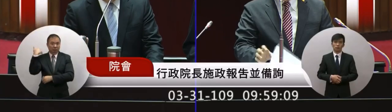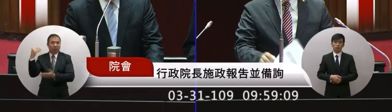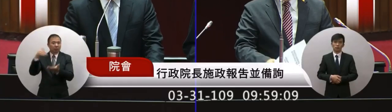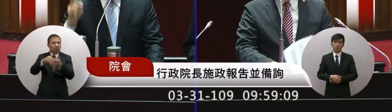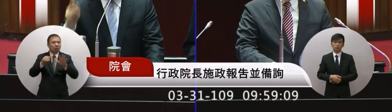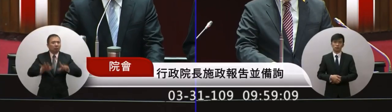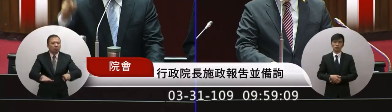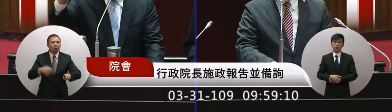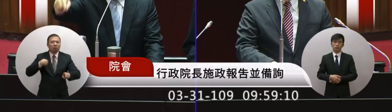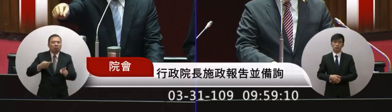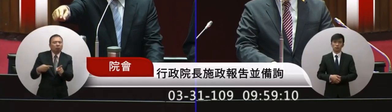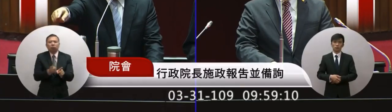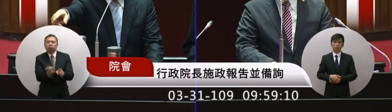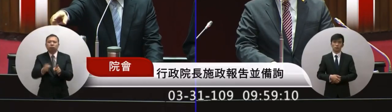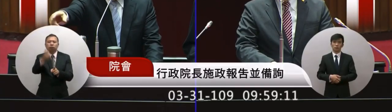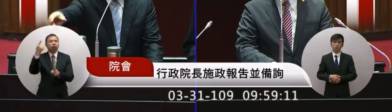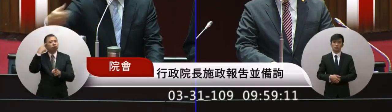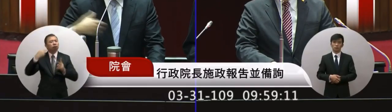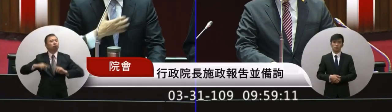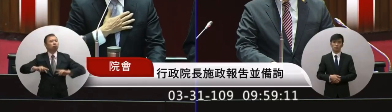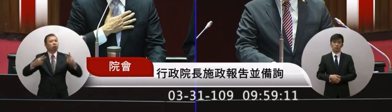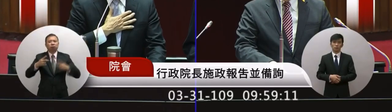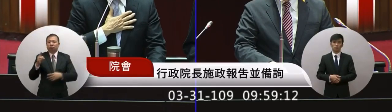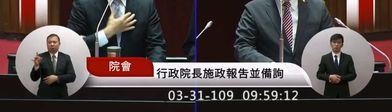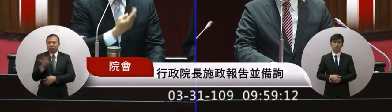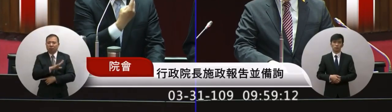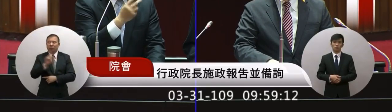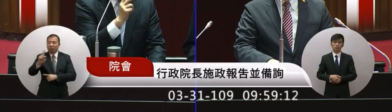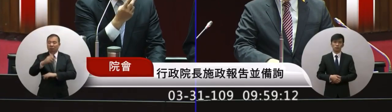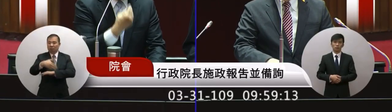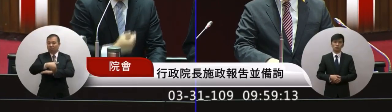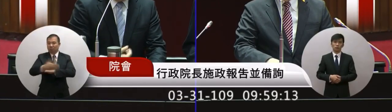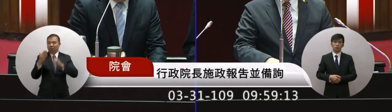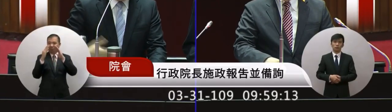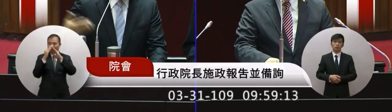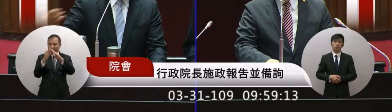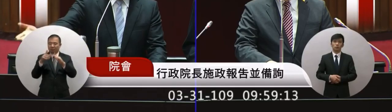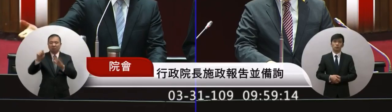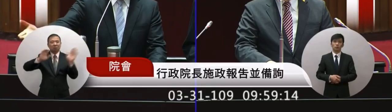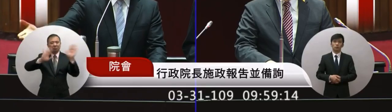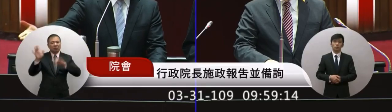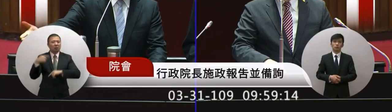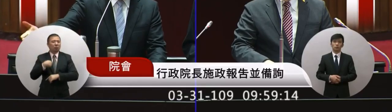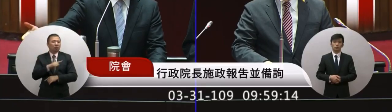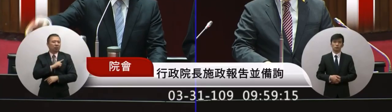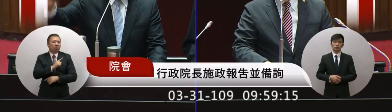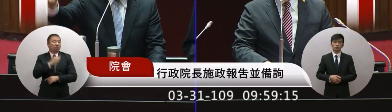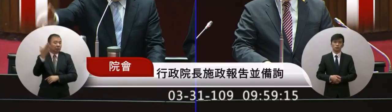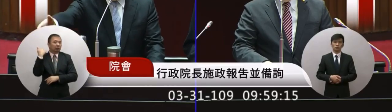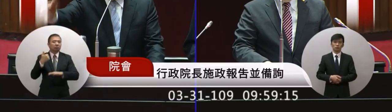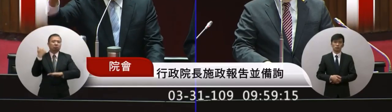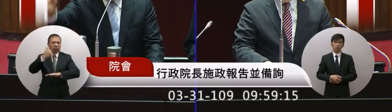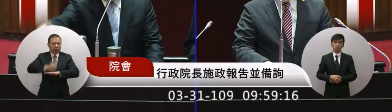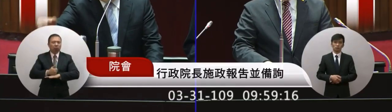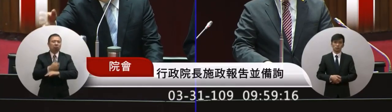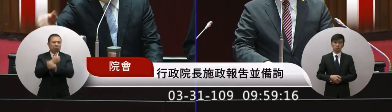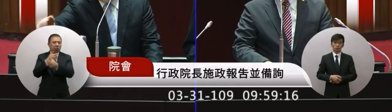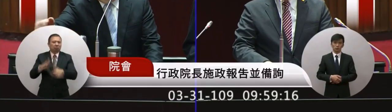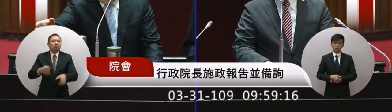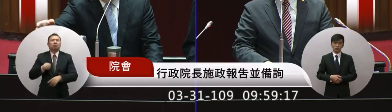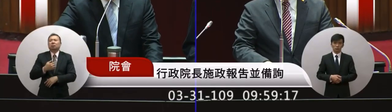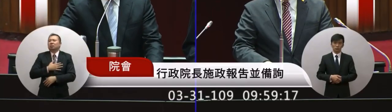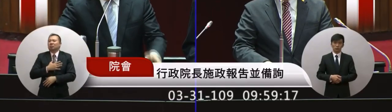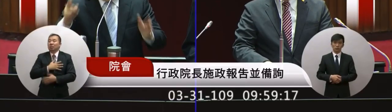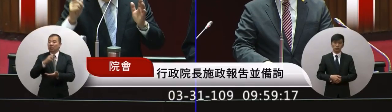踏。那地方的情形，因为我当过两届的县长，非常清楚，所以核